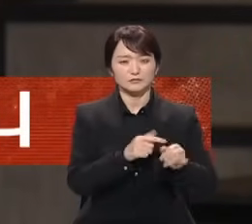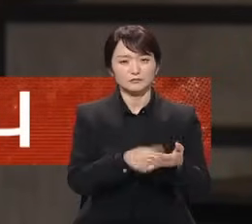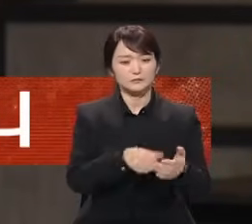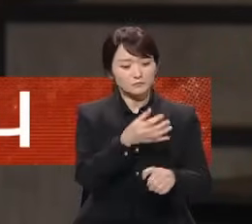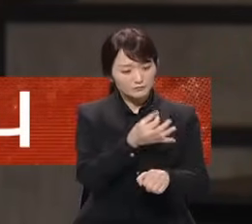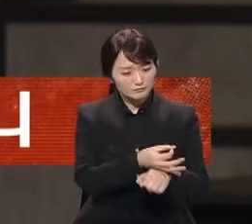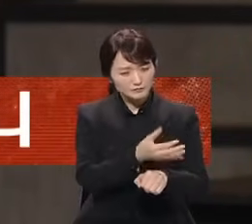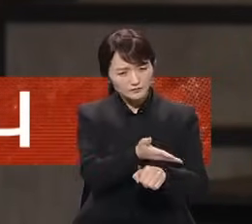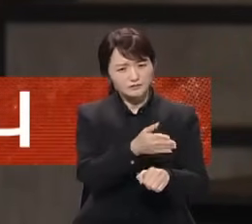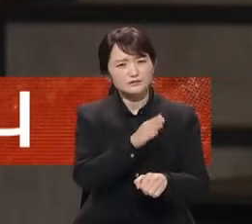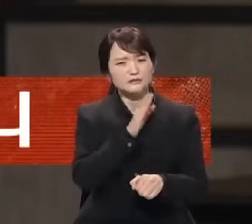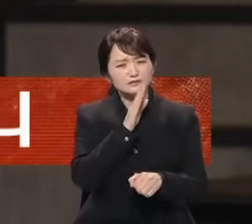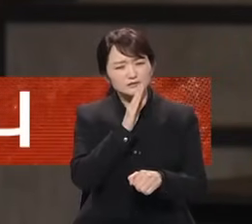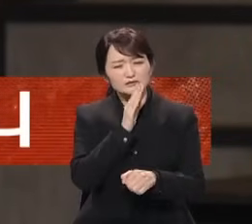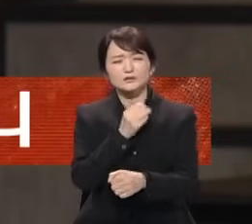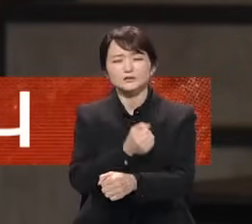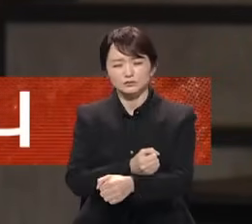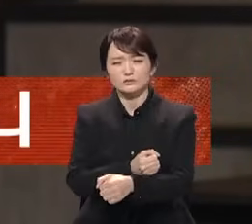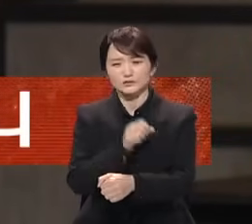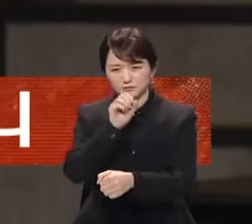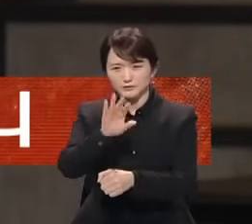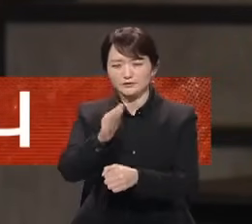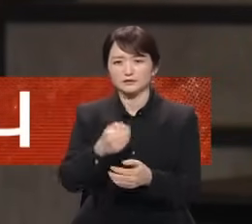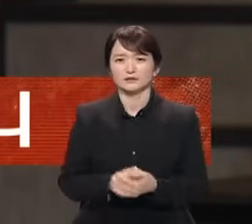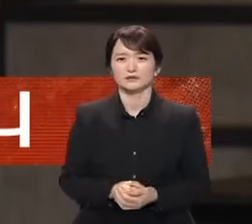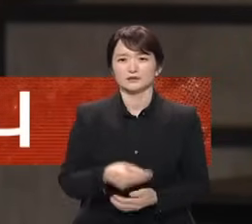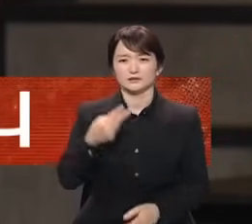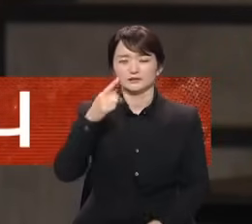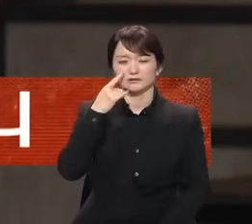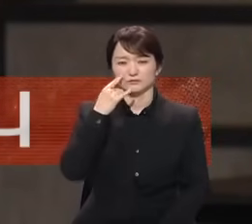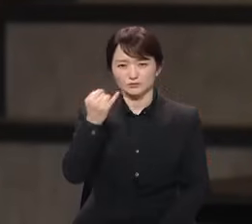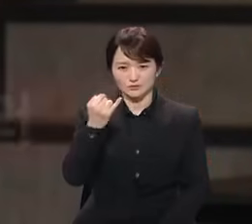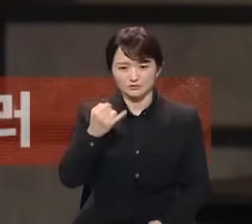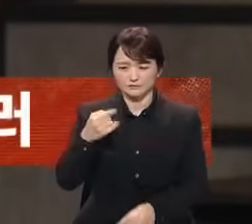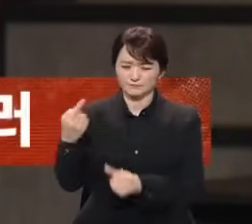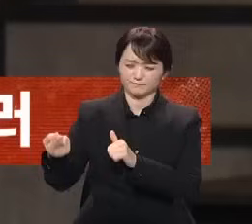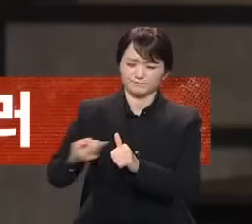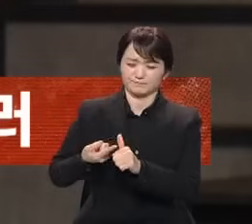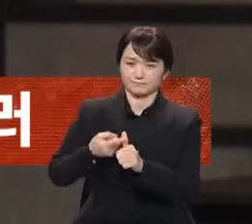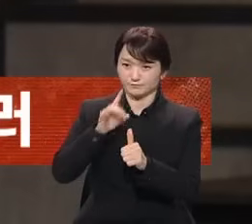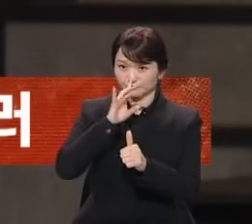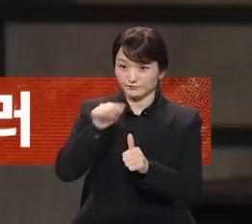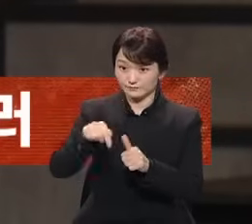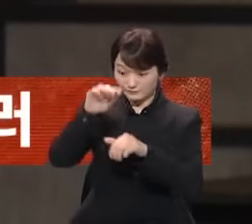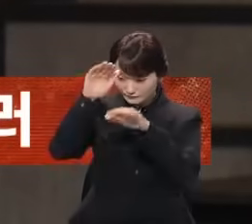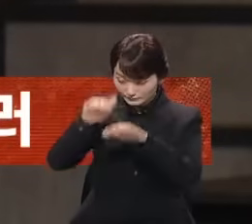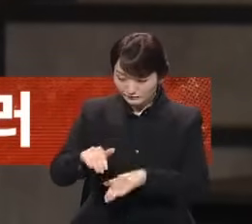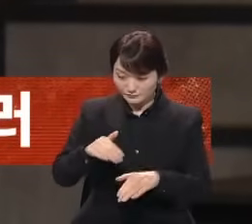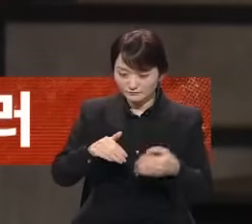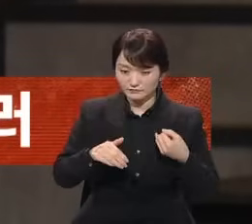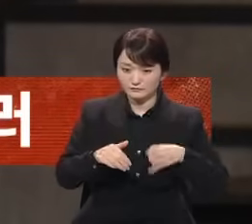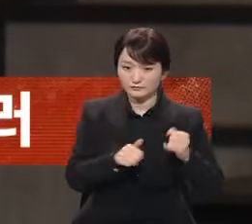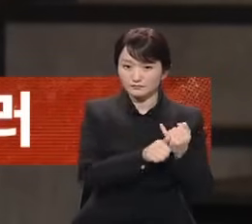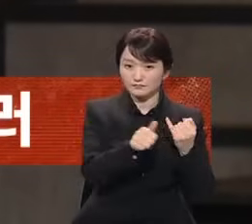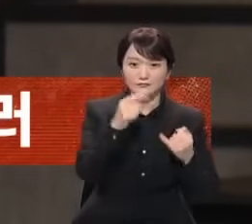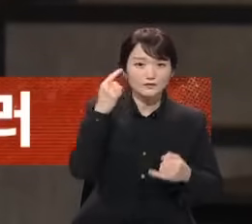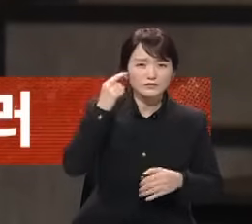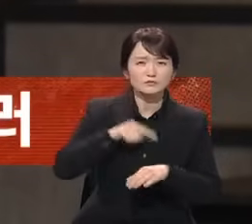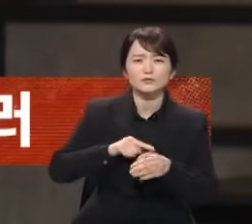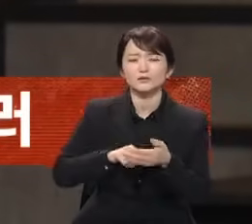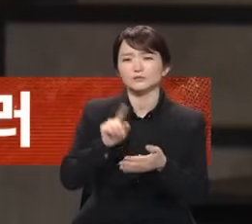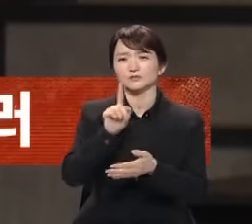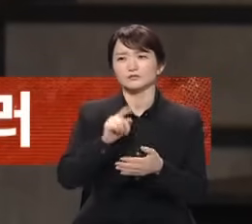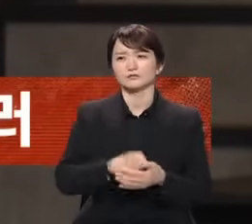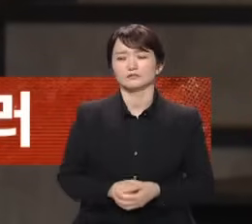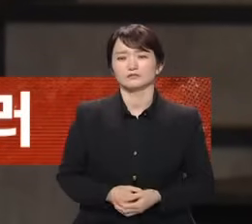수고하셨다 이렇게 얘기해 주셔야지 거기서 또 이제 사부인을 그렇게 욕하면 안 되고 그거를 사위가 들었어요. 그 마음이 어떻겠어요. 그러니까 이